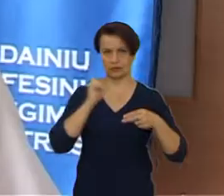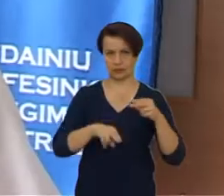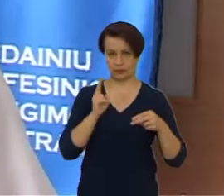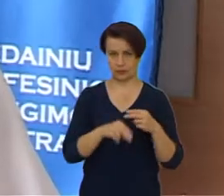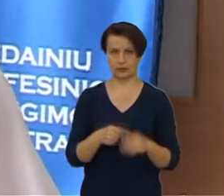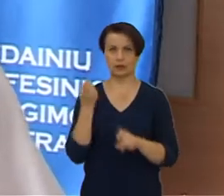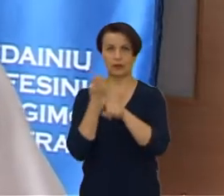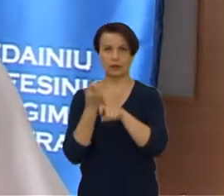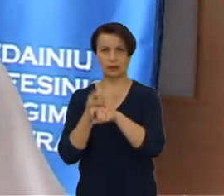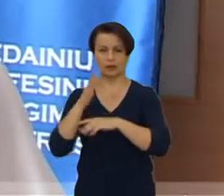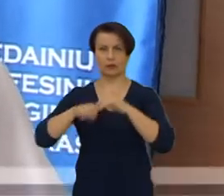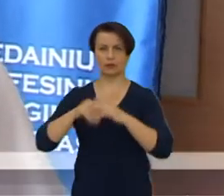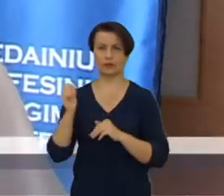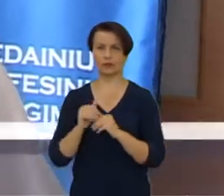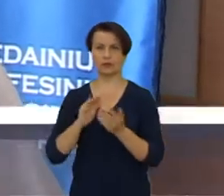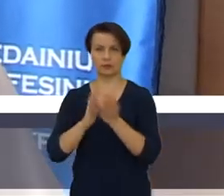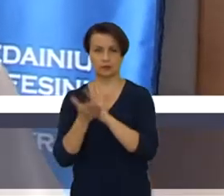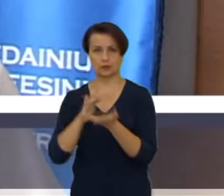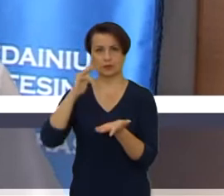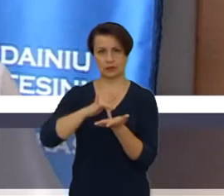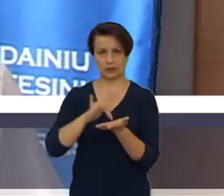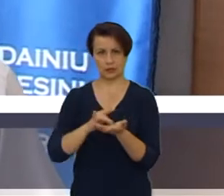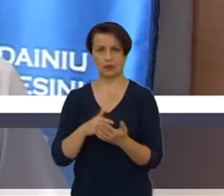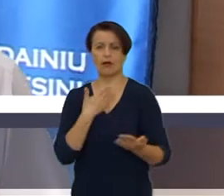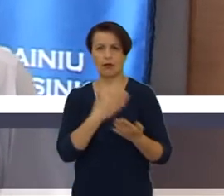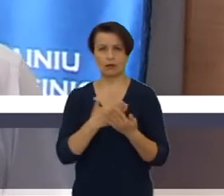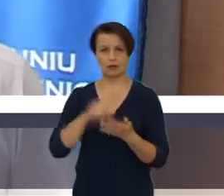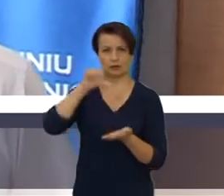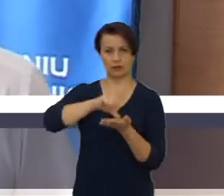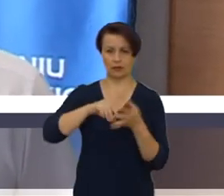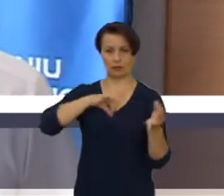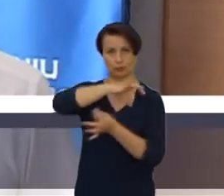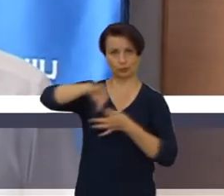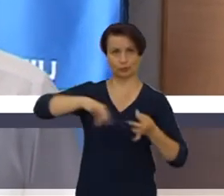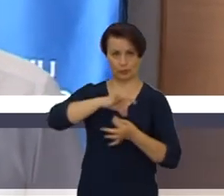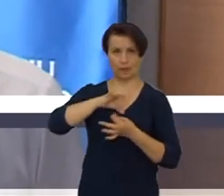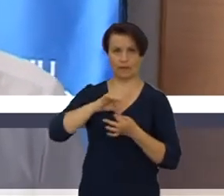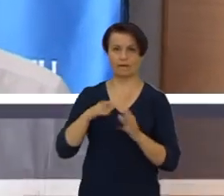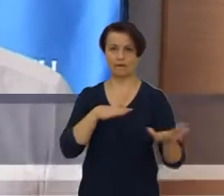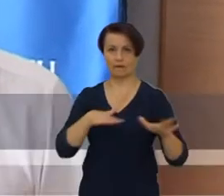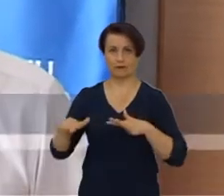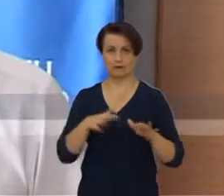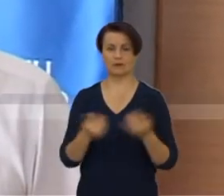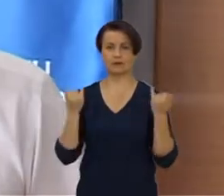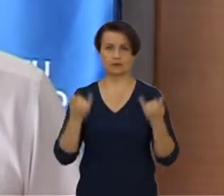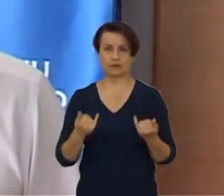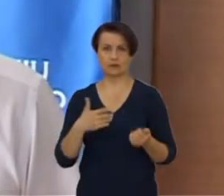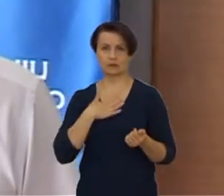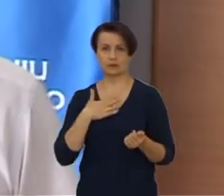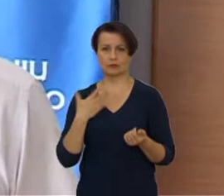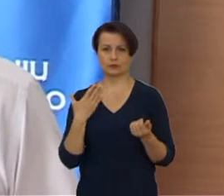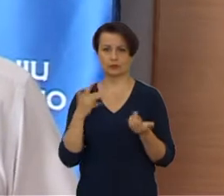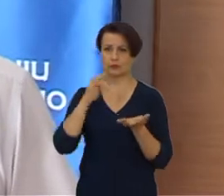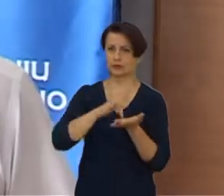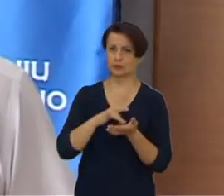situacijas. Kėdainių profesinių rengimų centras, kaip paprastai, aktyviai dalyvauja projektinėje veikloje, bet šiandieną mūsų centrui